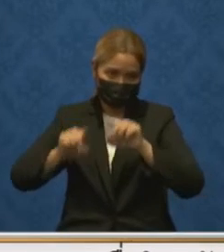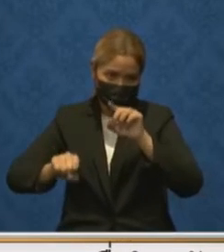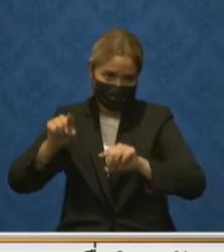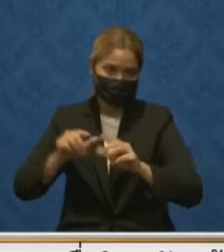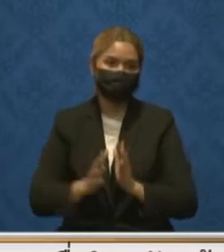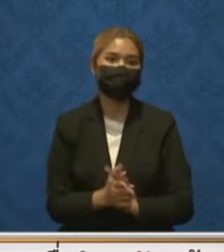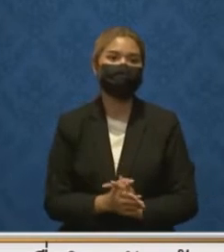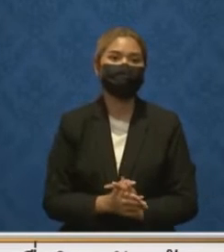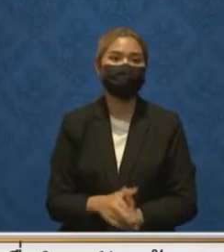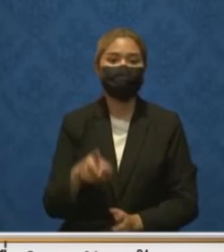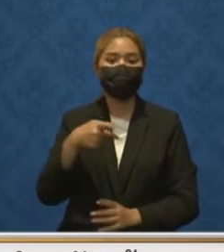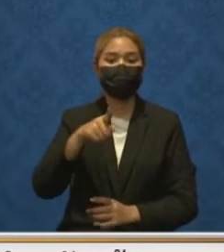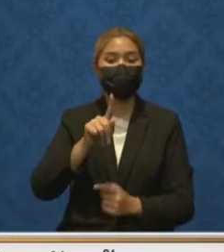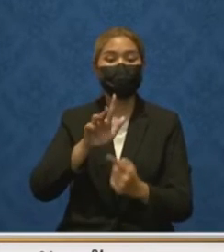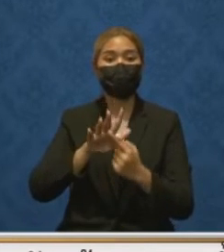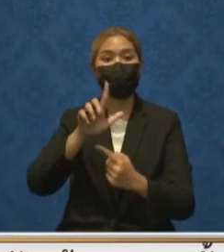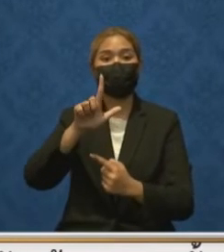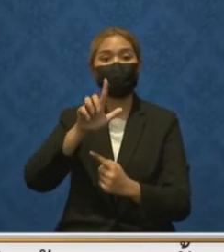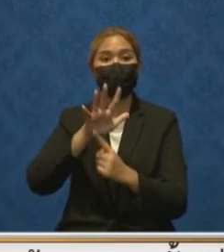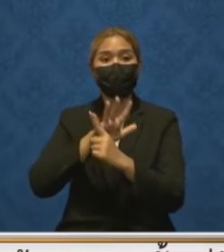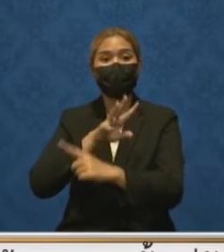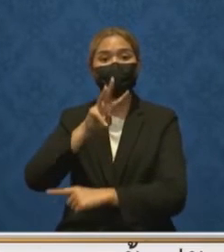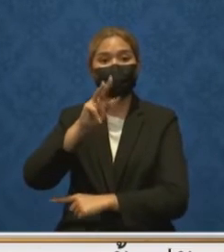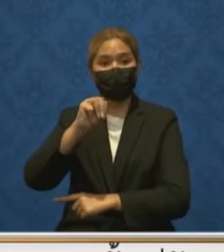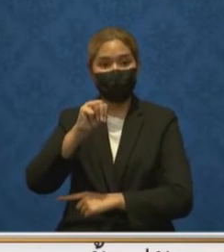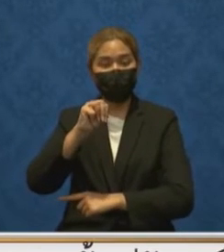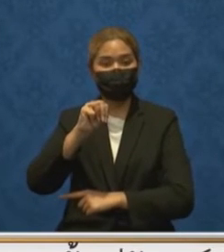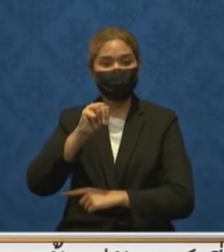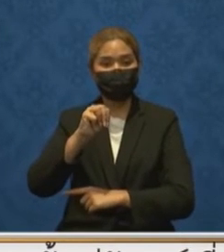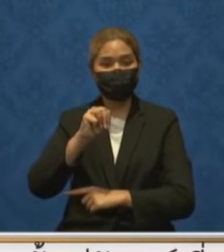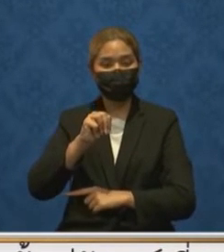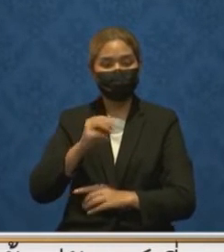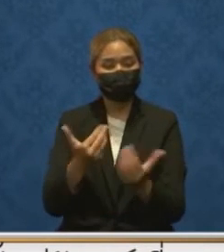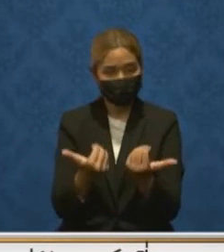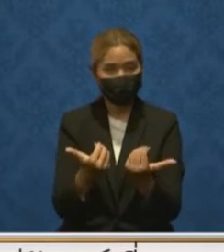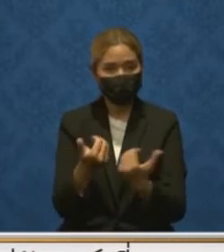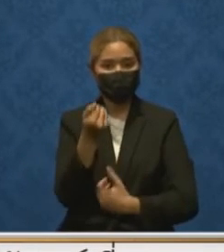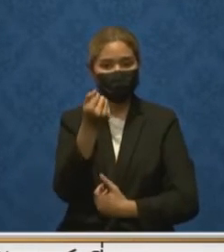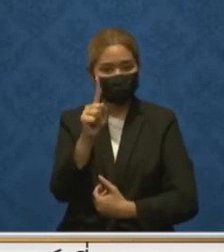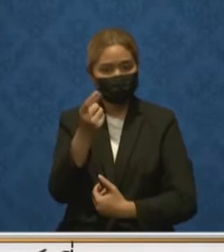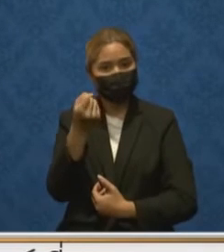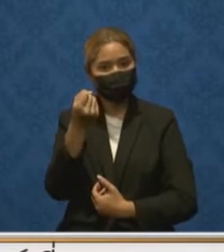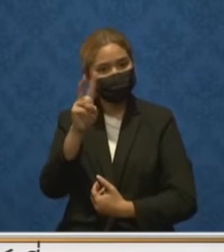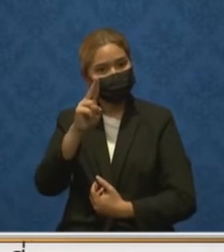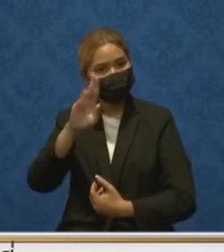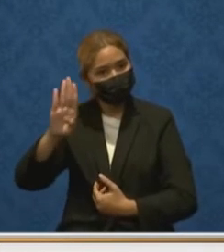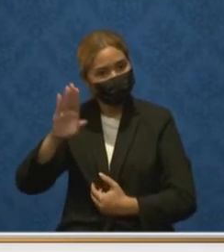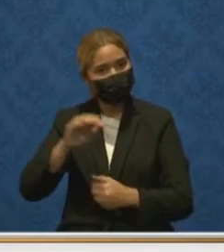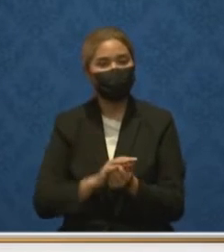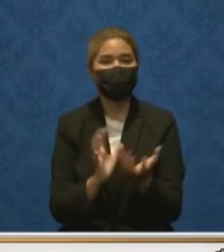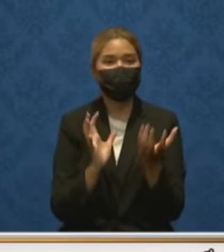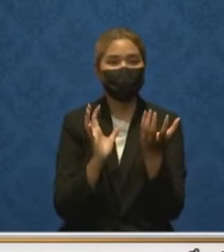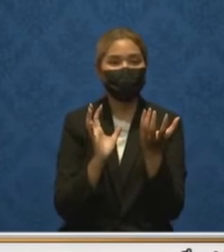ป้ามเมื่อก่อน 2 บาทกว่าเดียนี่ 10-11-12 บาทผลไม้ท่านไปดูสิครับ